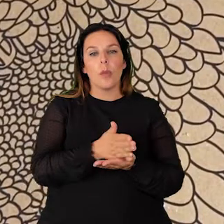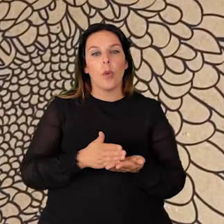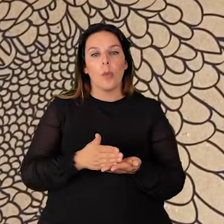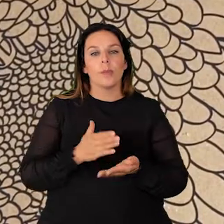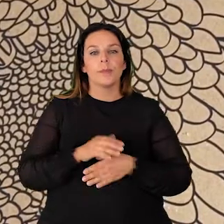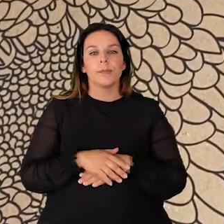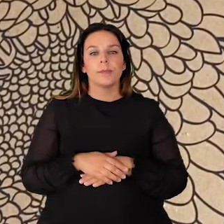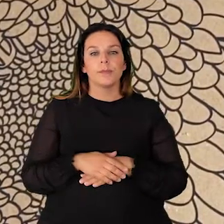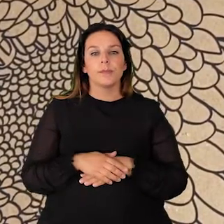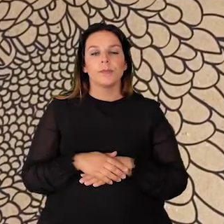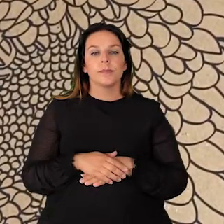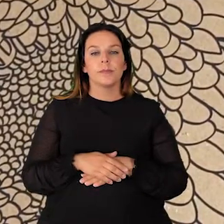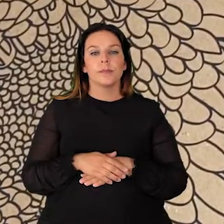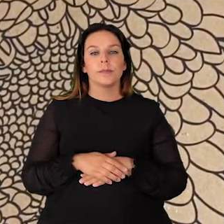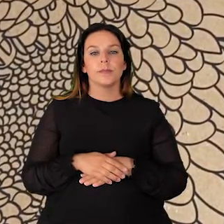cześć